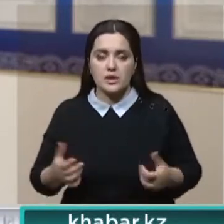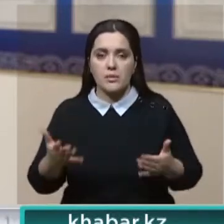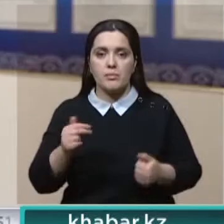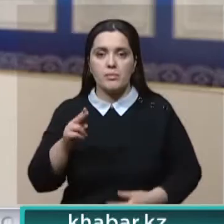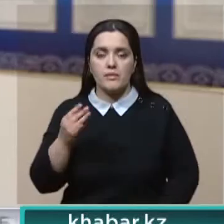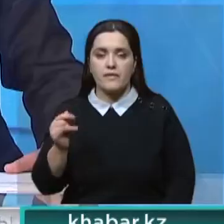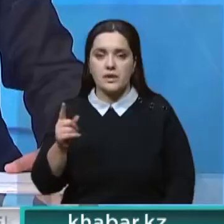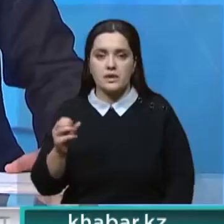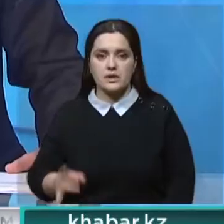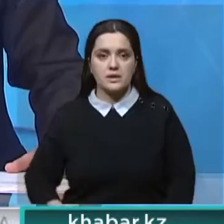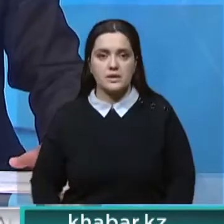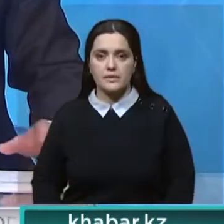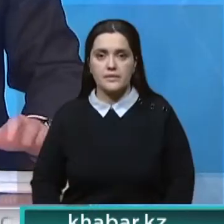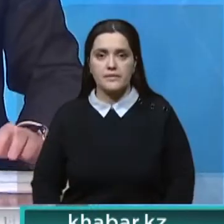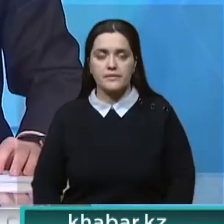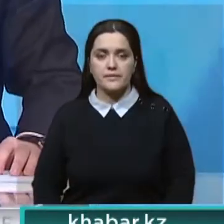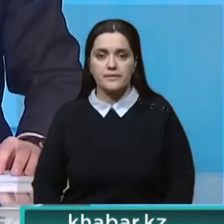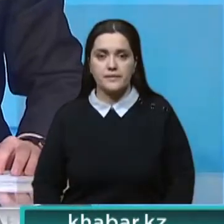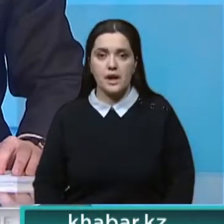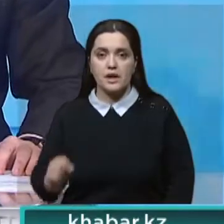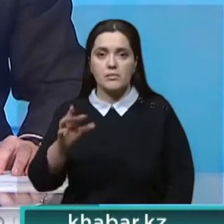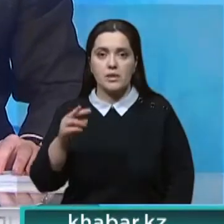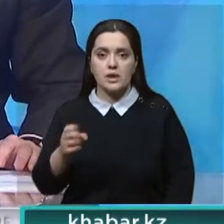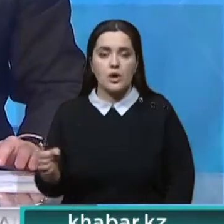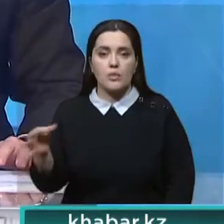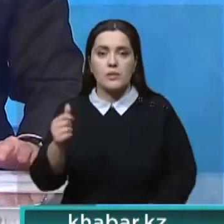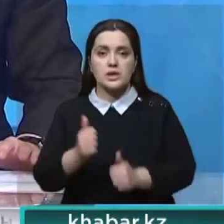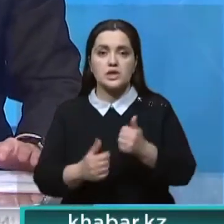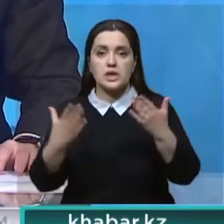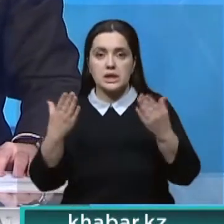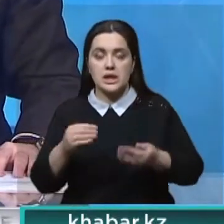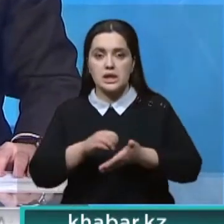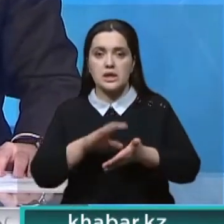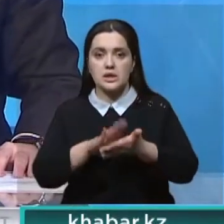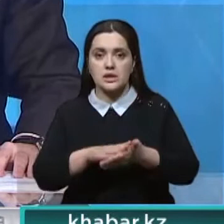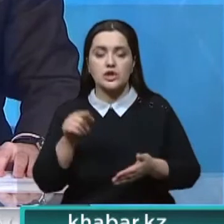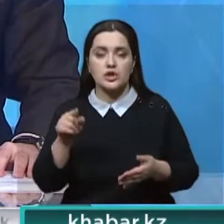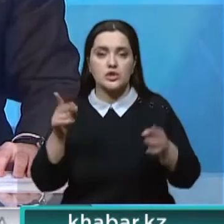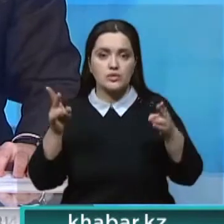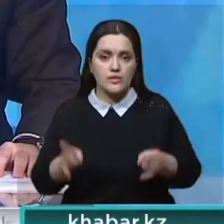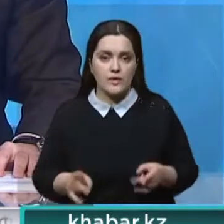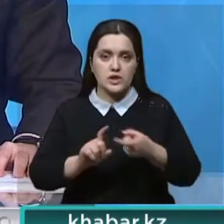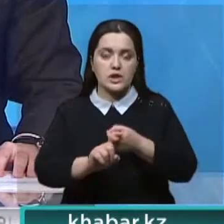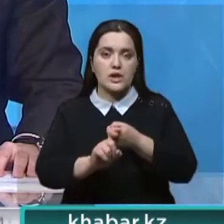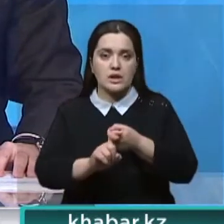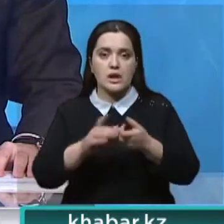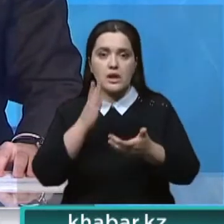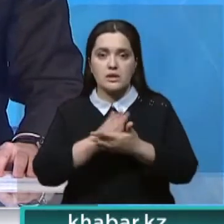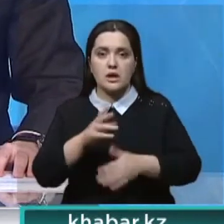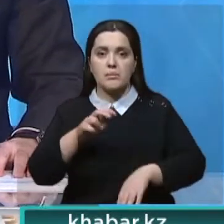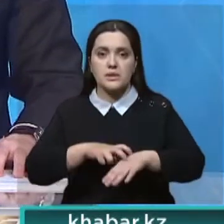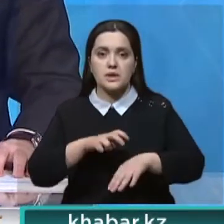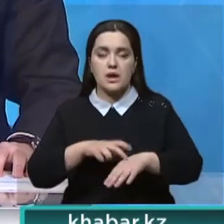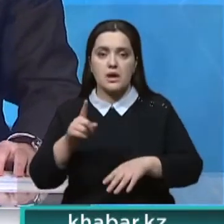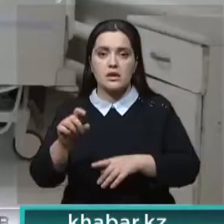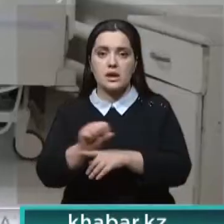Pfizer. Аналогичная ситуация в Акмолинской области. Ежедневно в регионе регистрируется не меньше 1000 случаев заражения опасным вирусом.